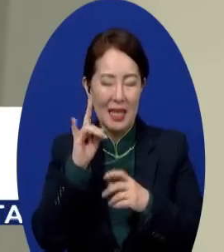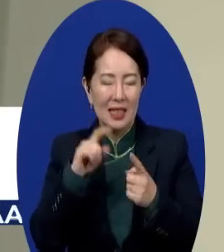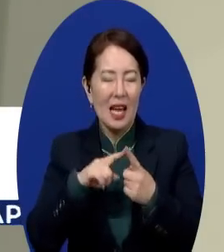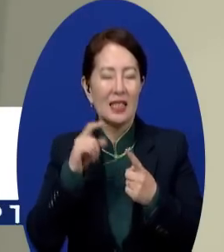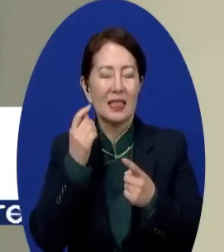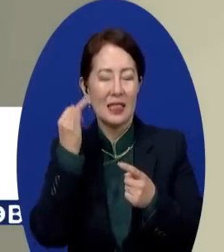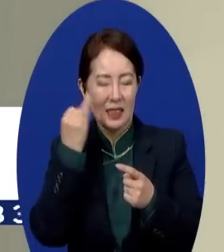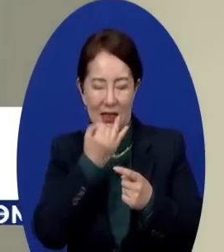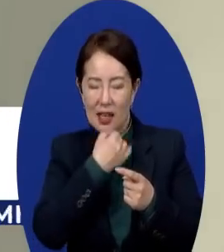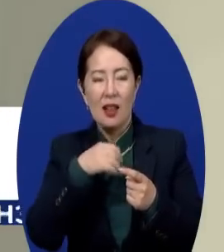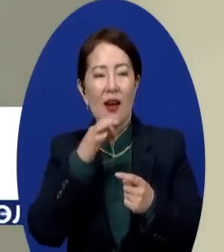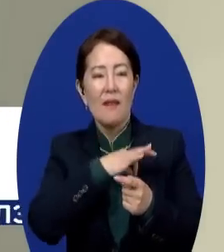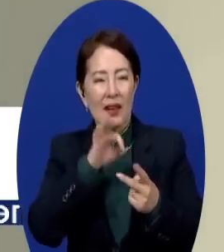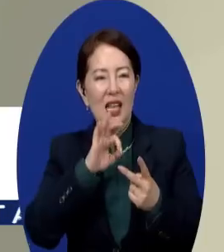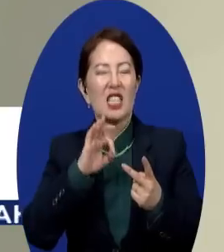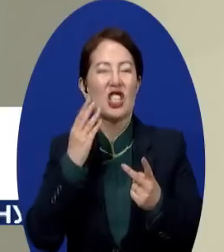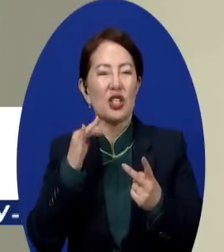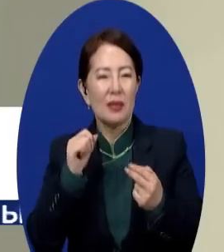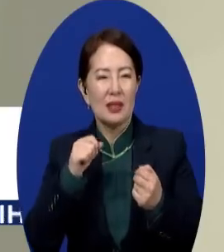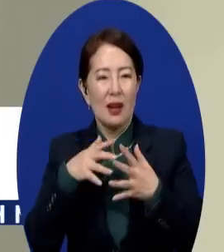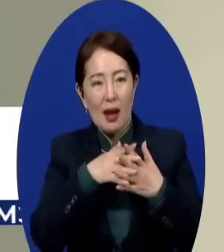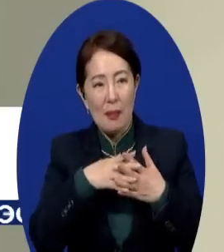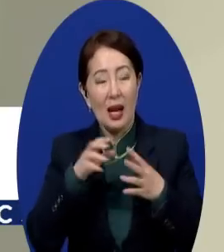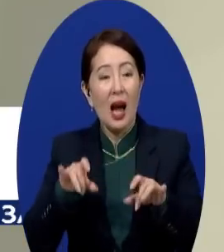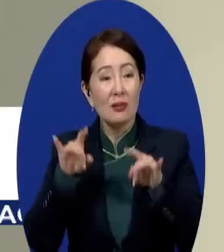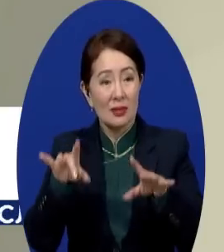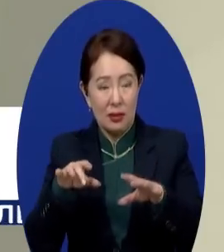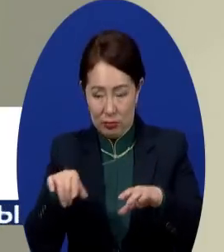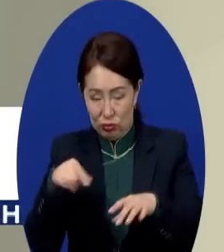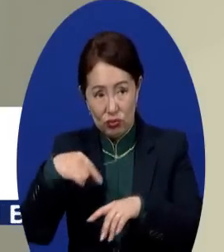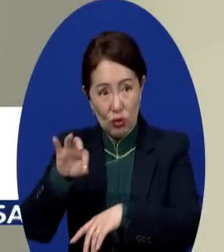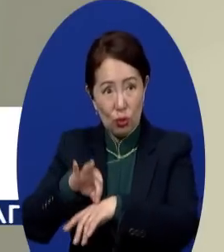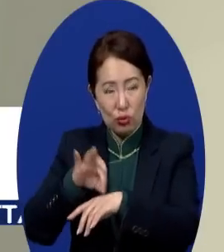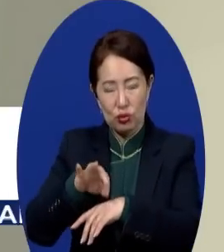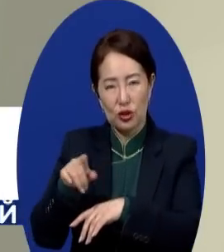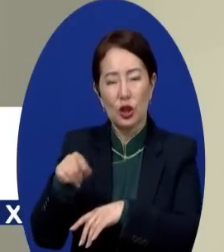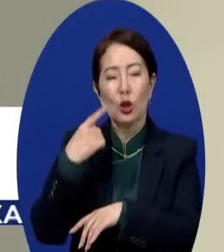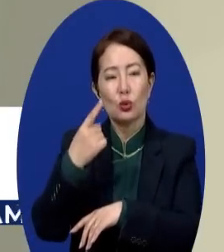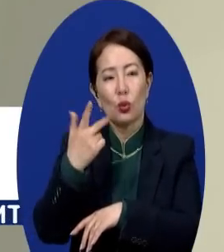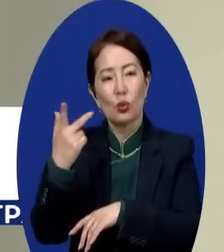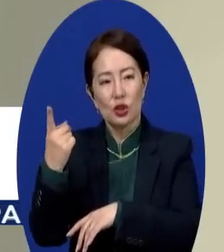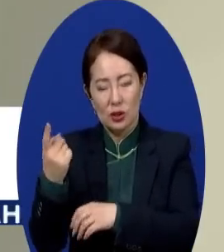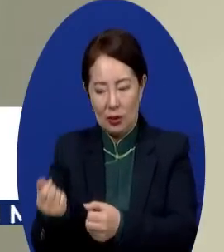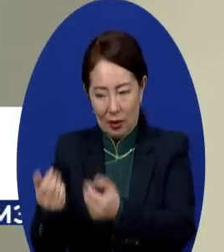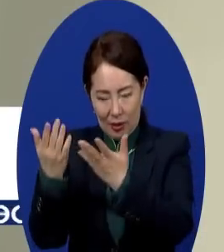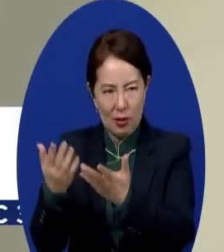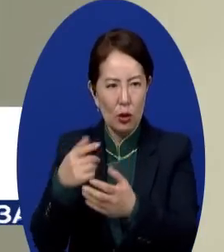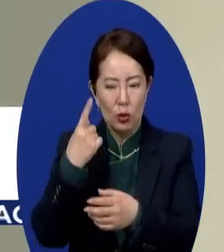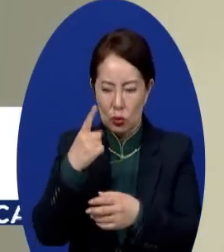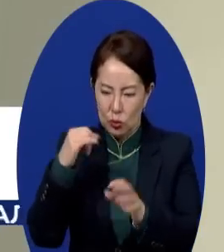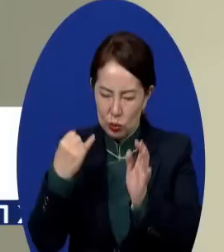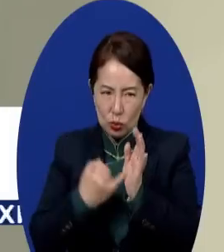Франц, Швейцар, Америк, Австрал зэрэг 19 улсад сармагчны цэцэг өвчний 131 тохиолдол батлагдаж,